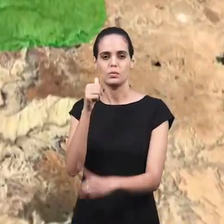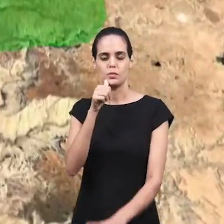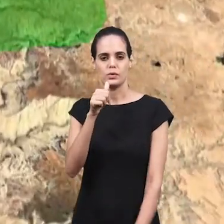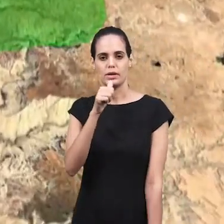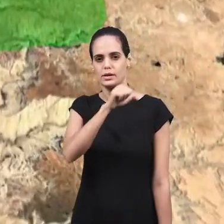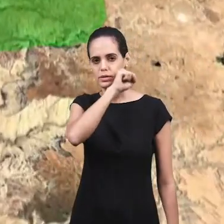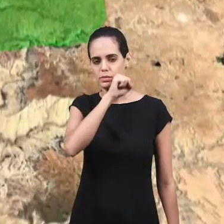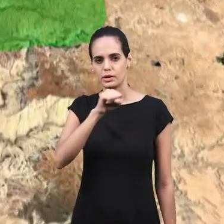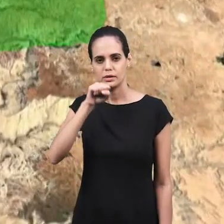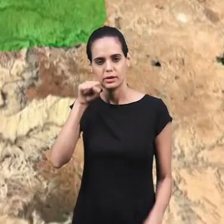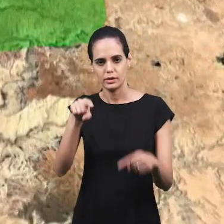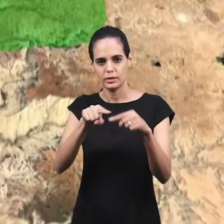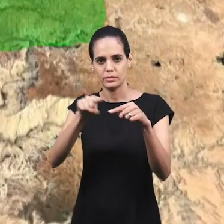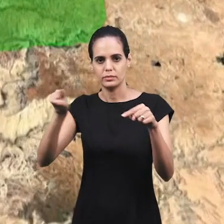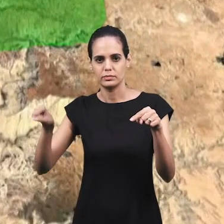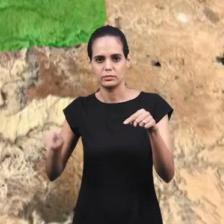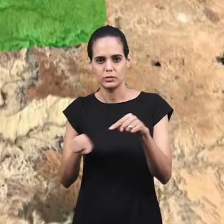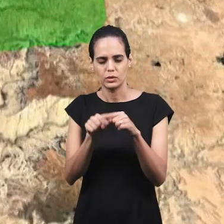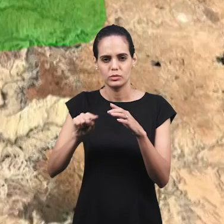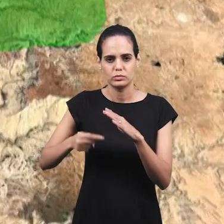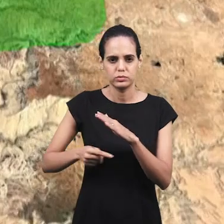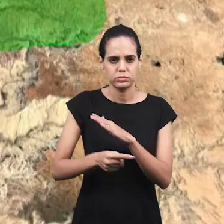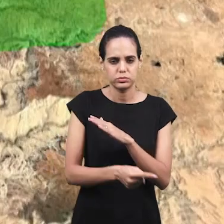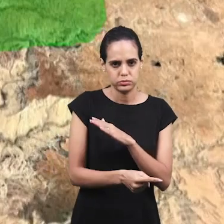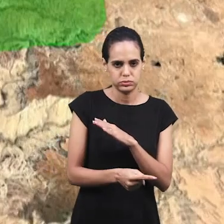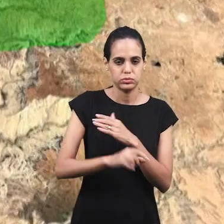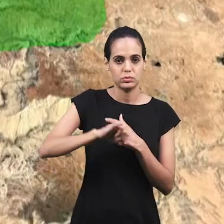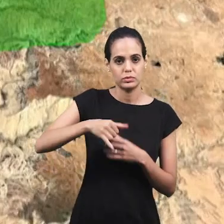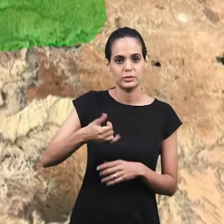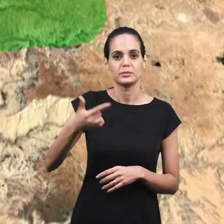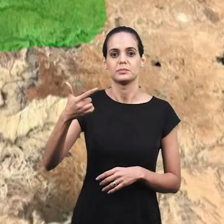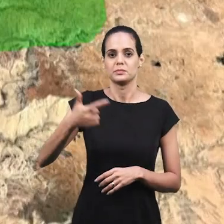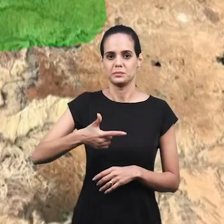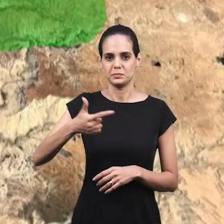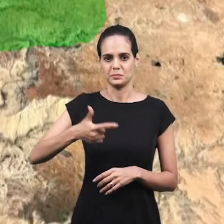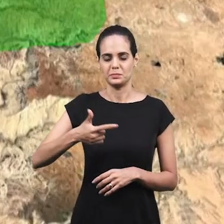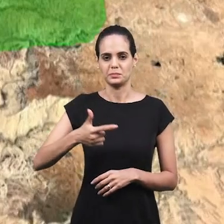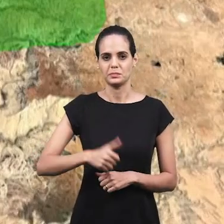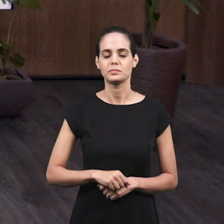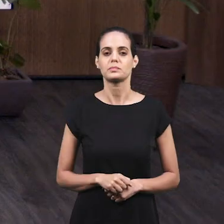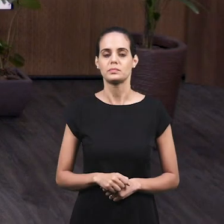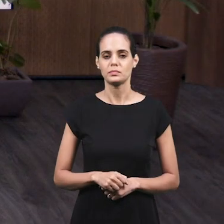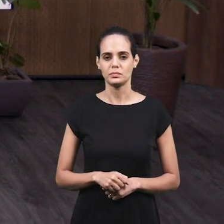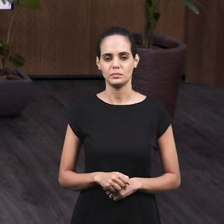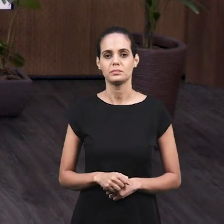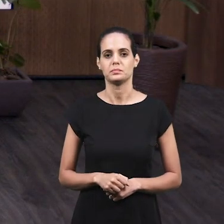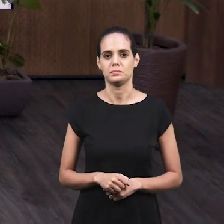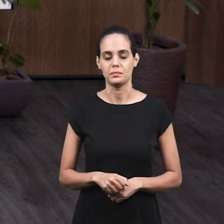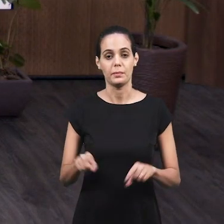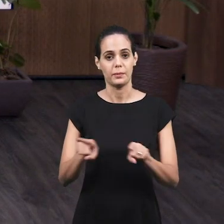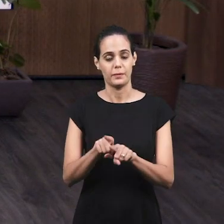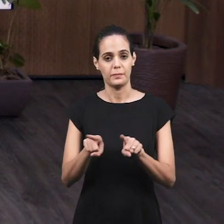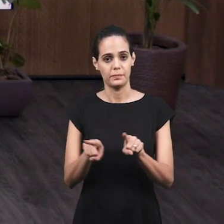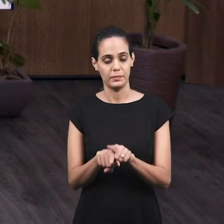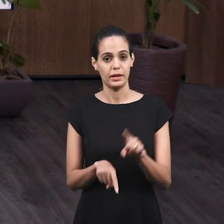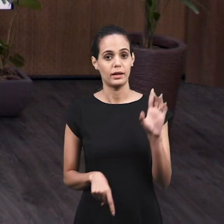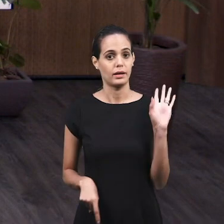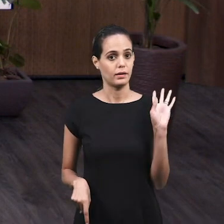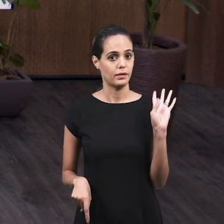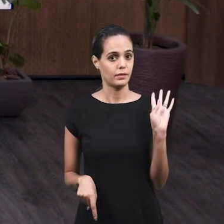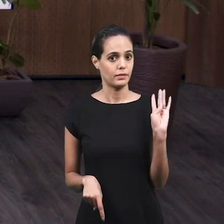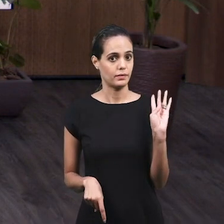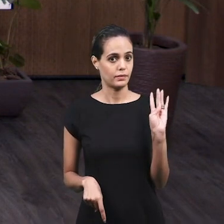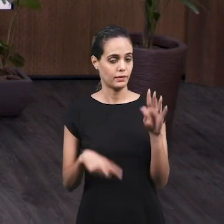avec la femme samaritaine, ensemble, avec la fontaine du puits de Jacob, la ville de Naïm, la veuve de Naïm,